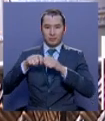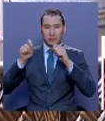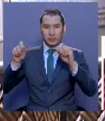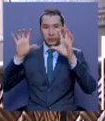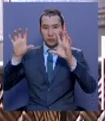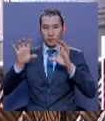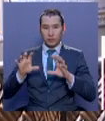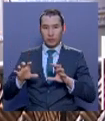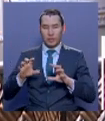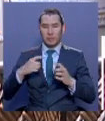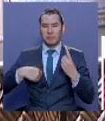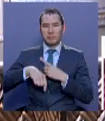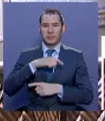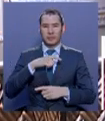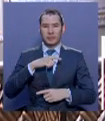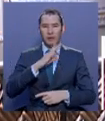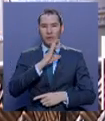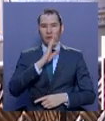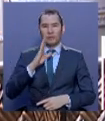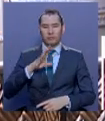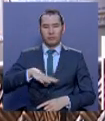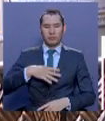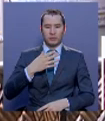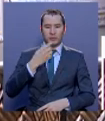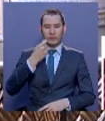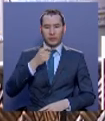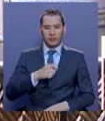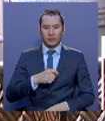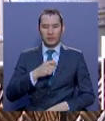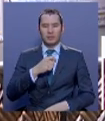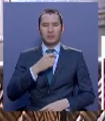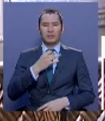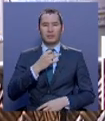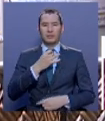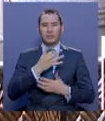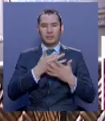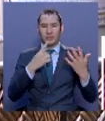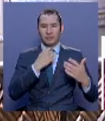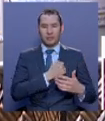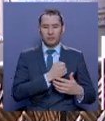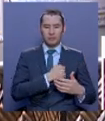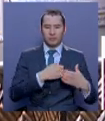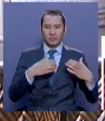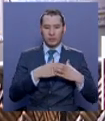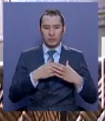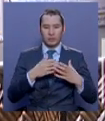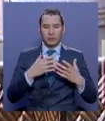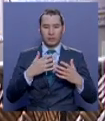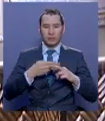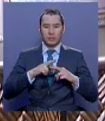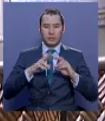bizdiñ maydangerler, tıl eñbekkerleri köpten kütken kujat edi. 15 yıl boldı sargayıp